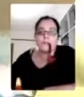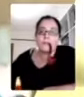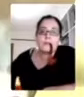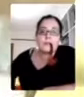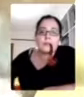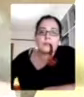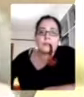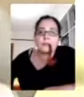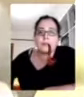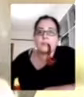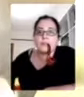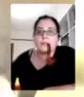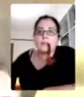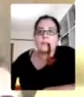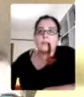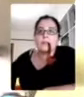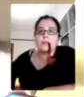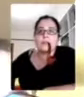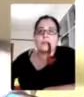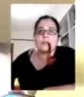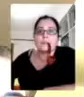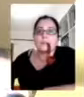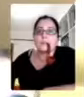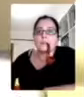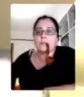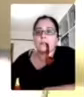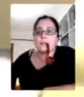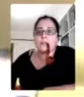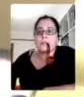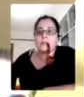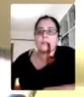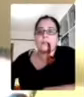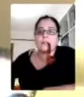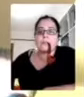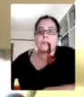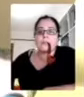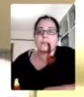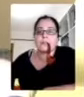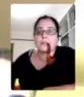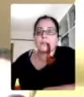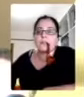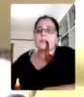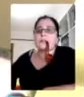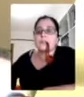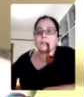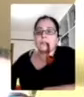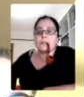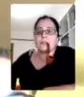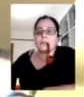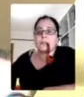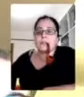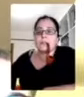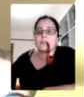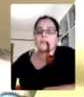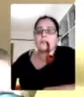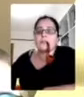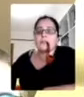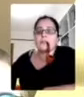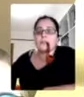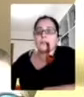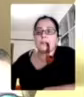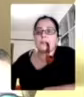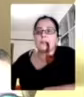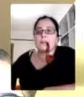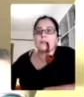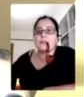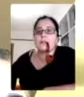yani bir plasebo etkisi olduğuna ben de inanıyorum. Filtre ettiğini söyleyen insanlara da bir itirazım yok. Nasıl